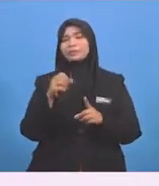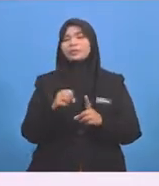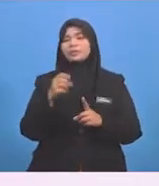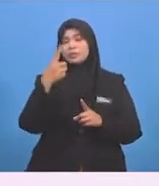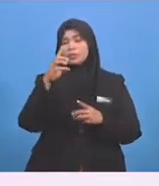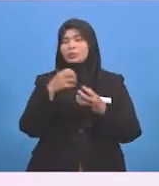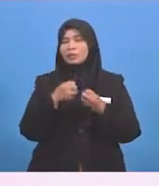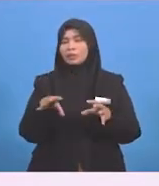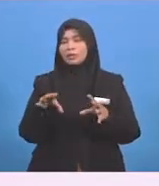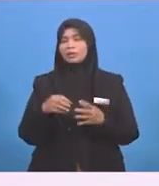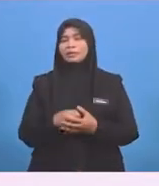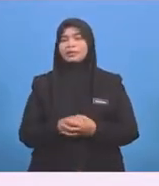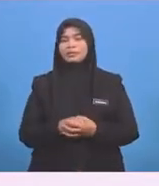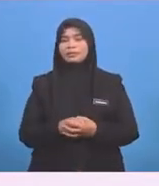molekul.